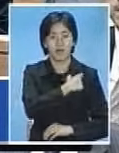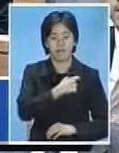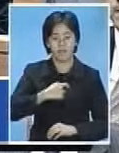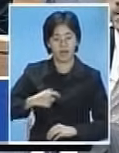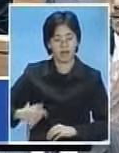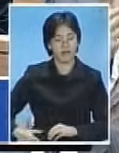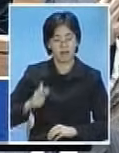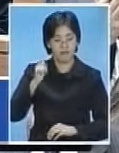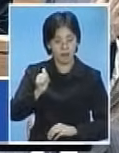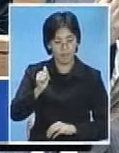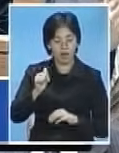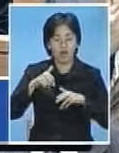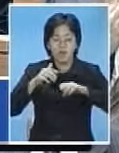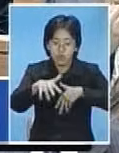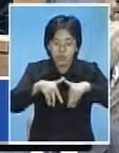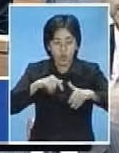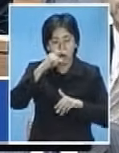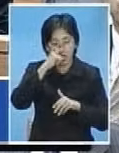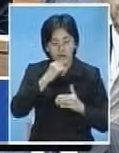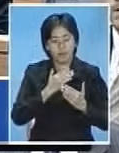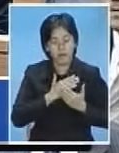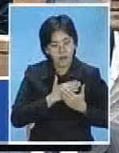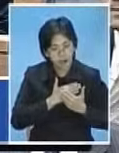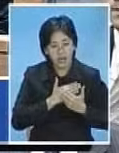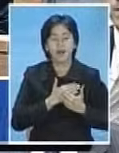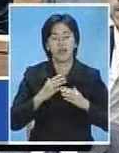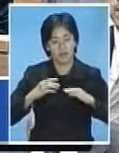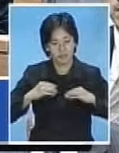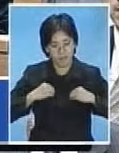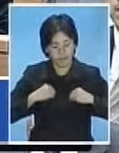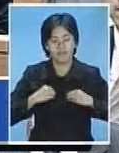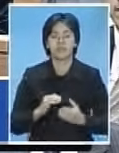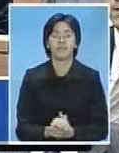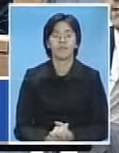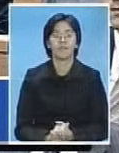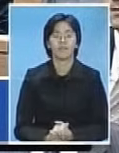ถาบันสูงสุดที่คนไทยทุกคนเคารพและยึดมั่นแล้วก็บอกว่า